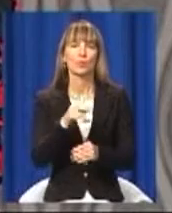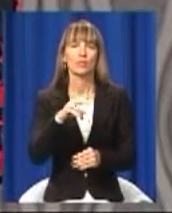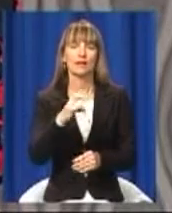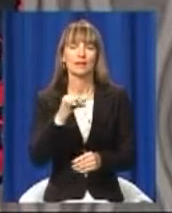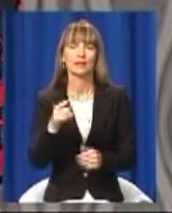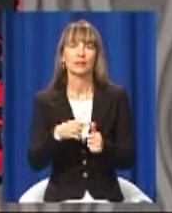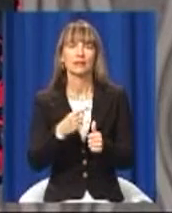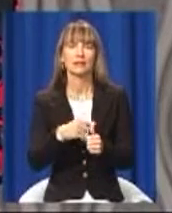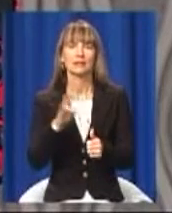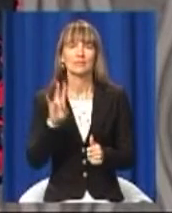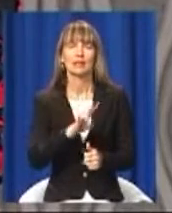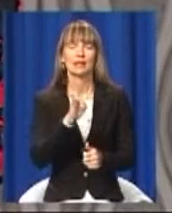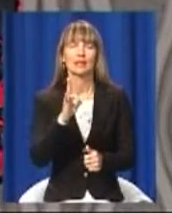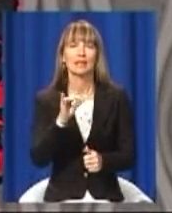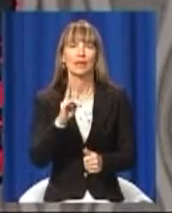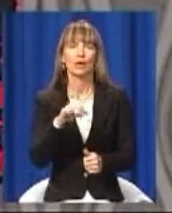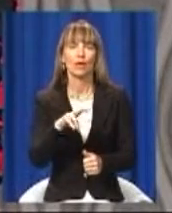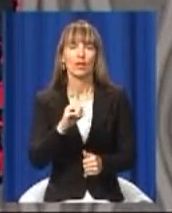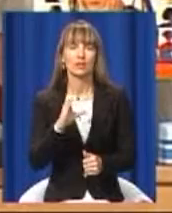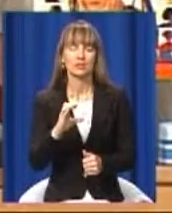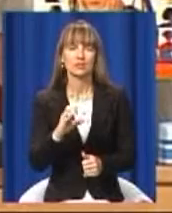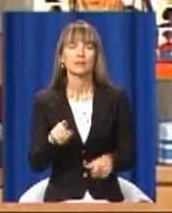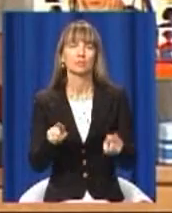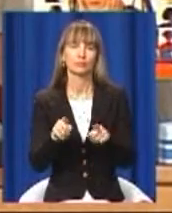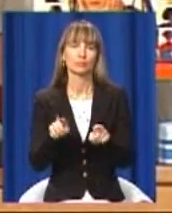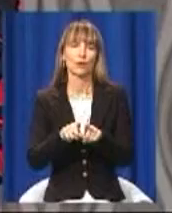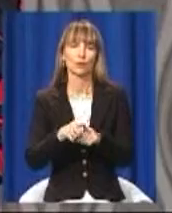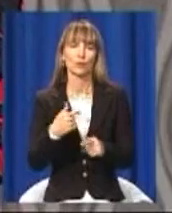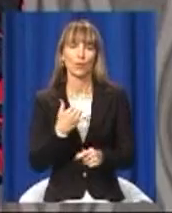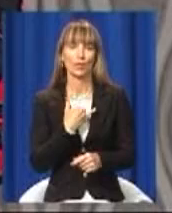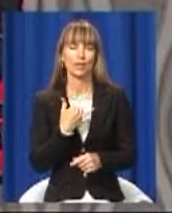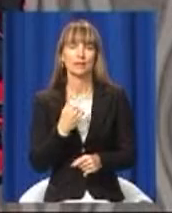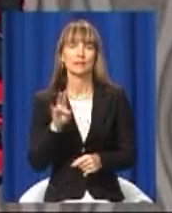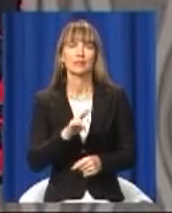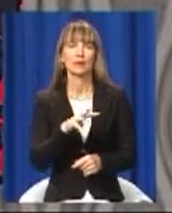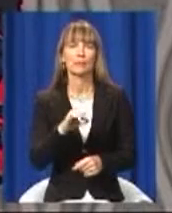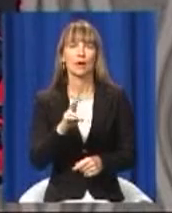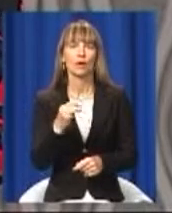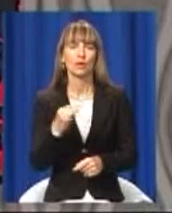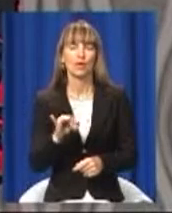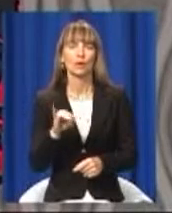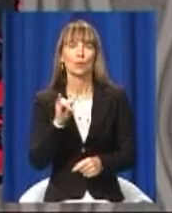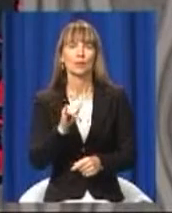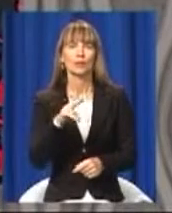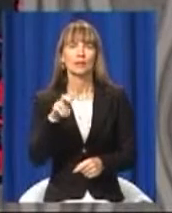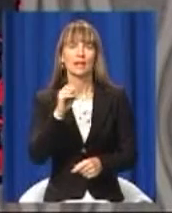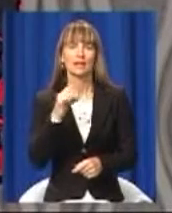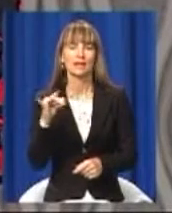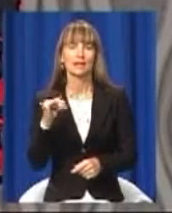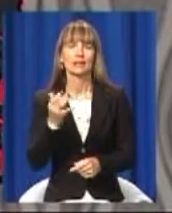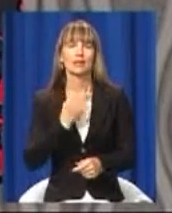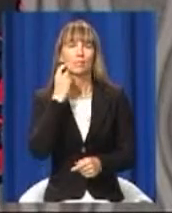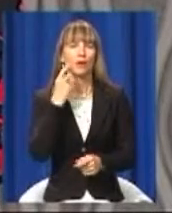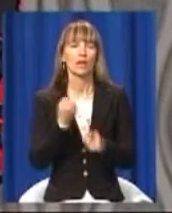його називають Святий Ніколас, ну, так, як у нас називають Святого Миколая, а у Данії, власне, Дід Мороз – це Святий Ніколас.